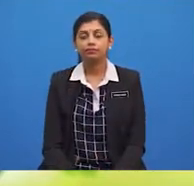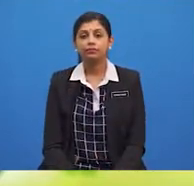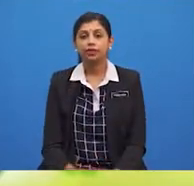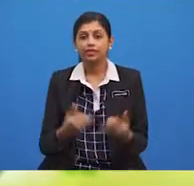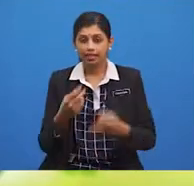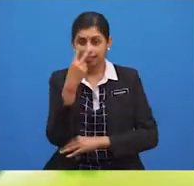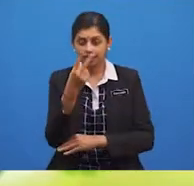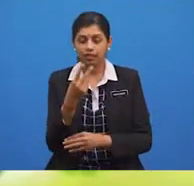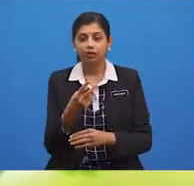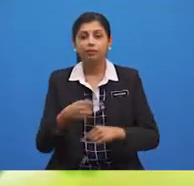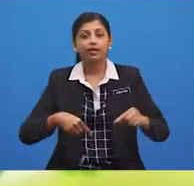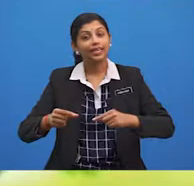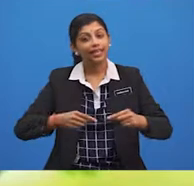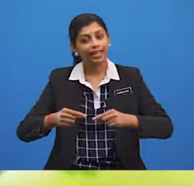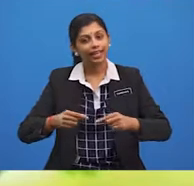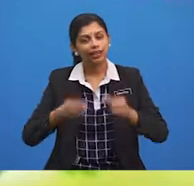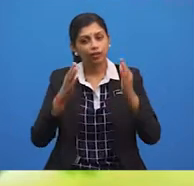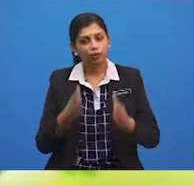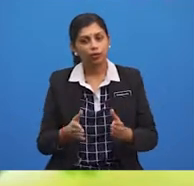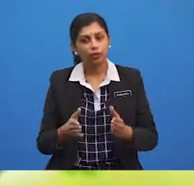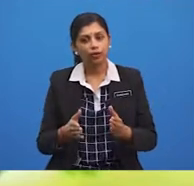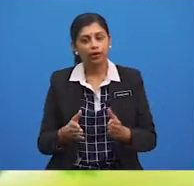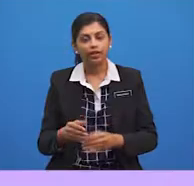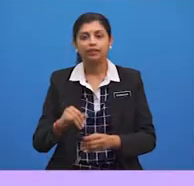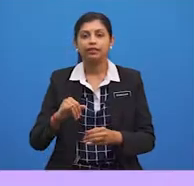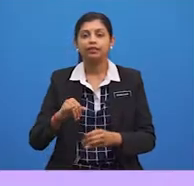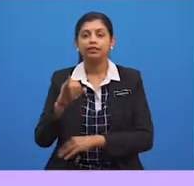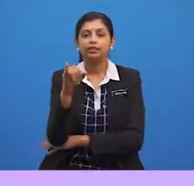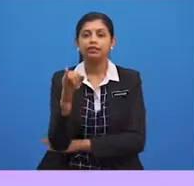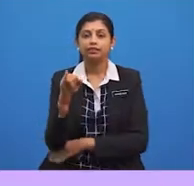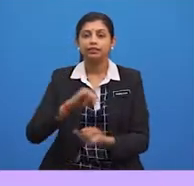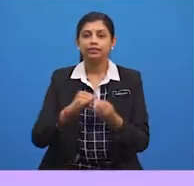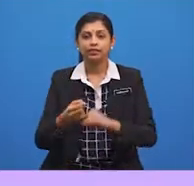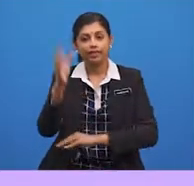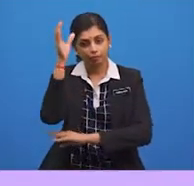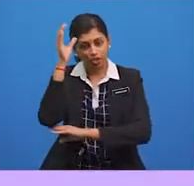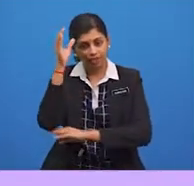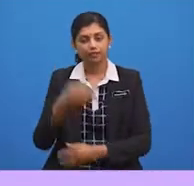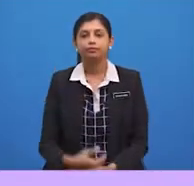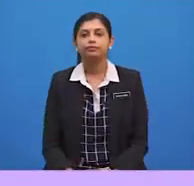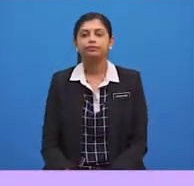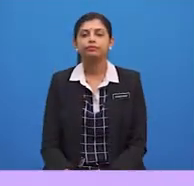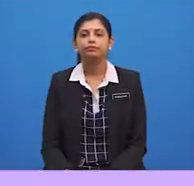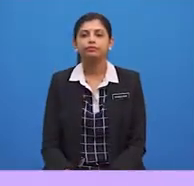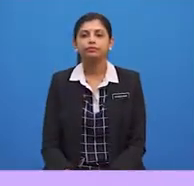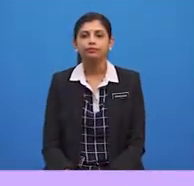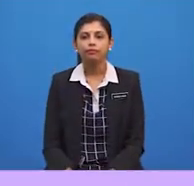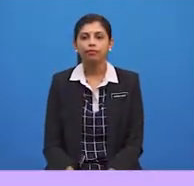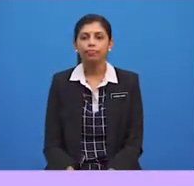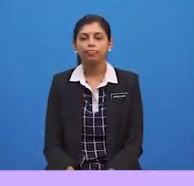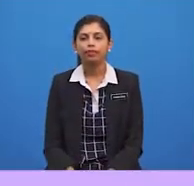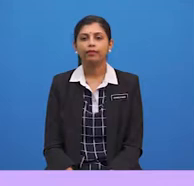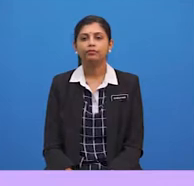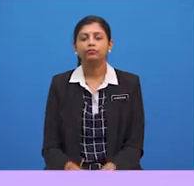oleh penduduk di iklim jenis China. Pengaruh iklim yang sesuai iaitu